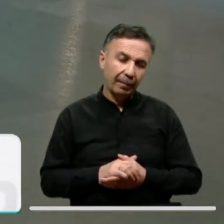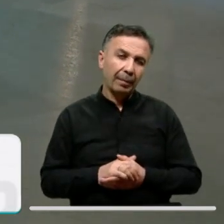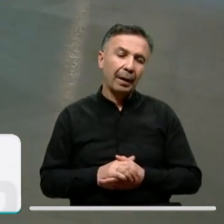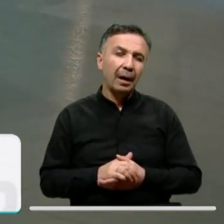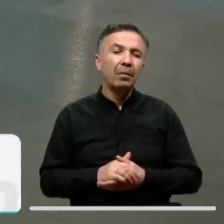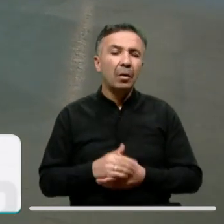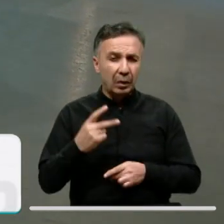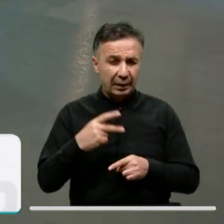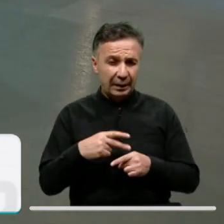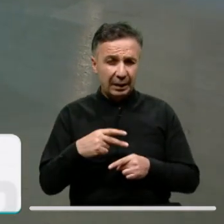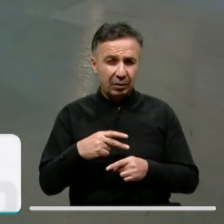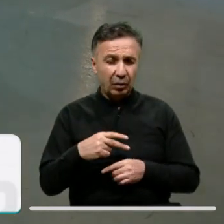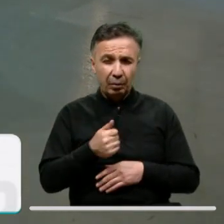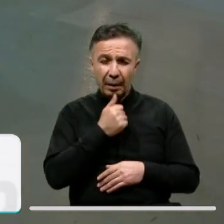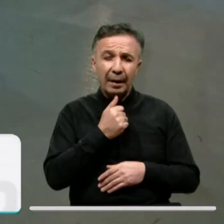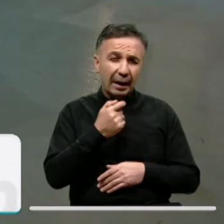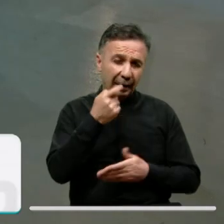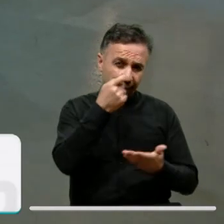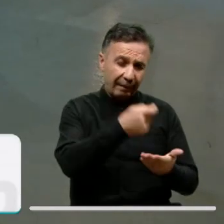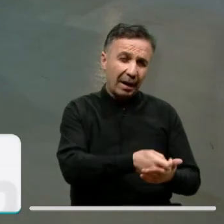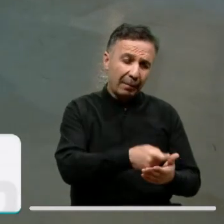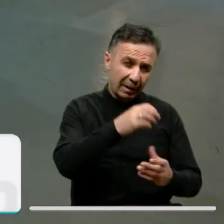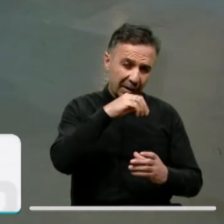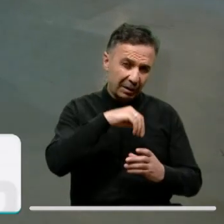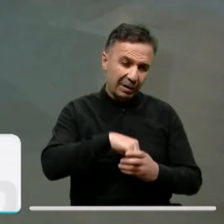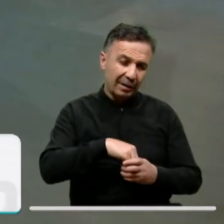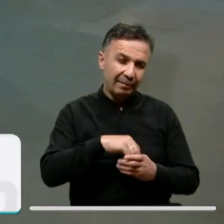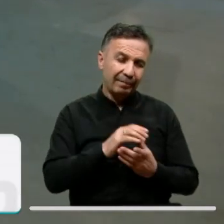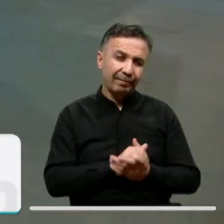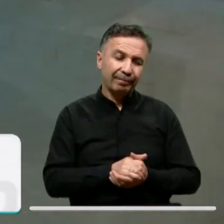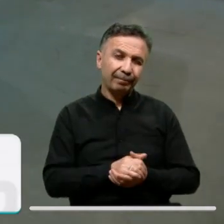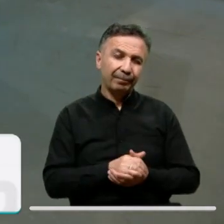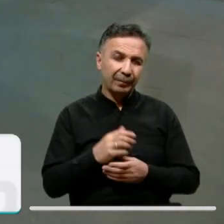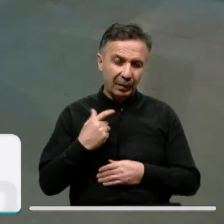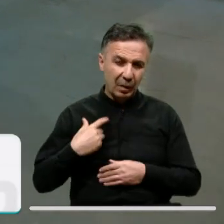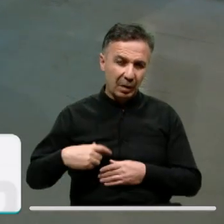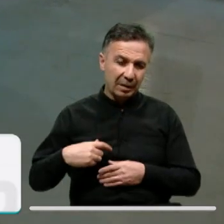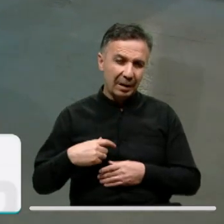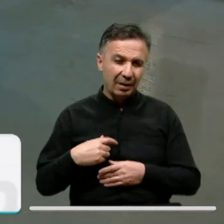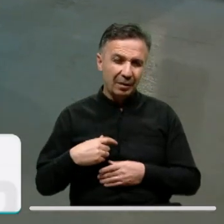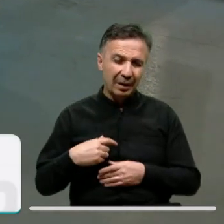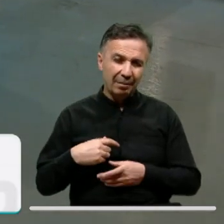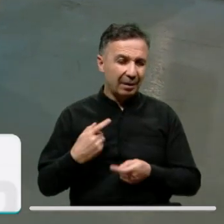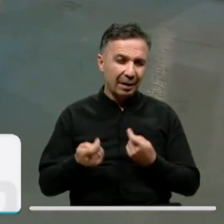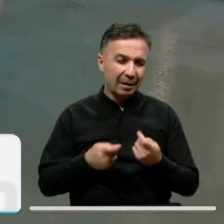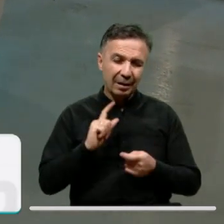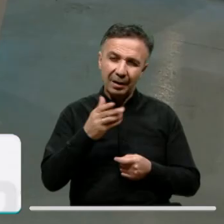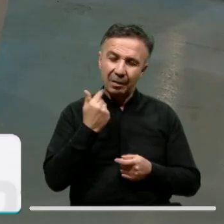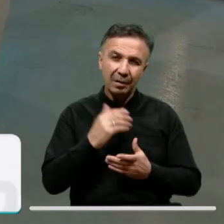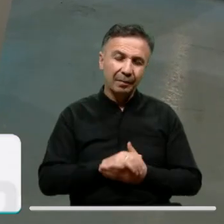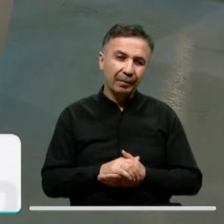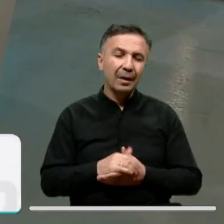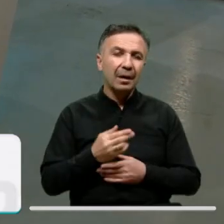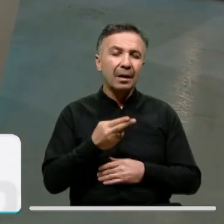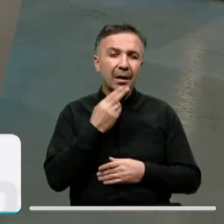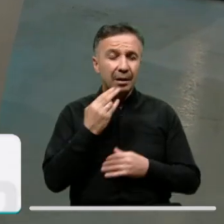bu zekatı oraya vermek için biraz önceki soruya verdiğimiz cevapta da özel bir uğraş sarf etmeye gerek yok. Ya kız kardeşine peki, verebilir kız